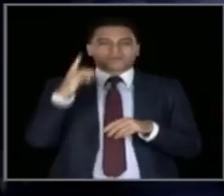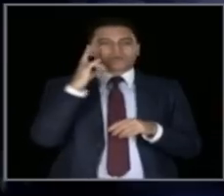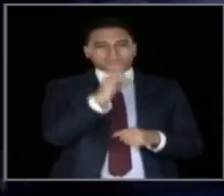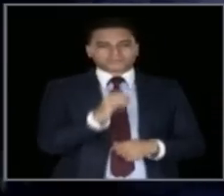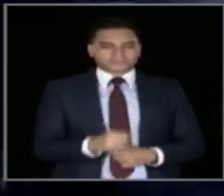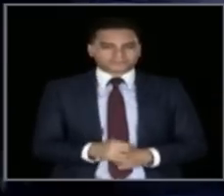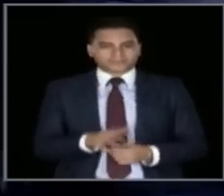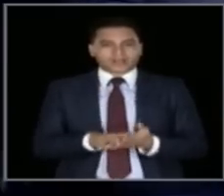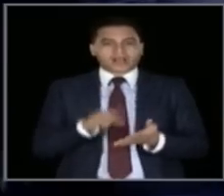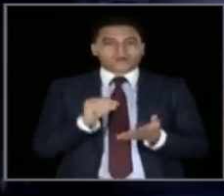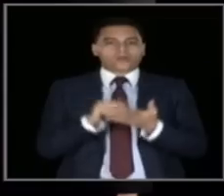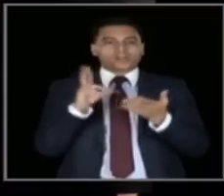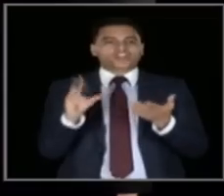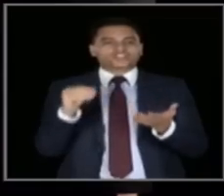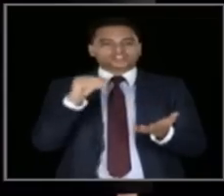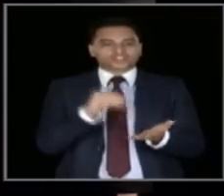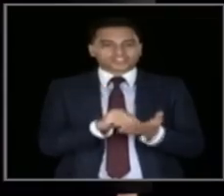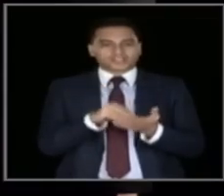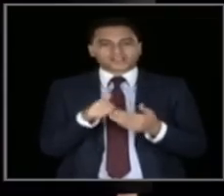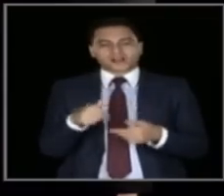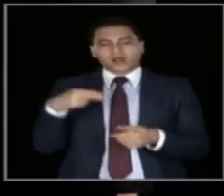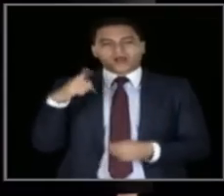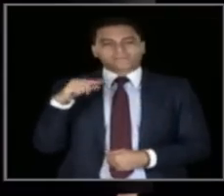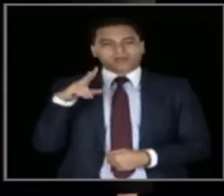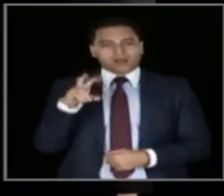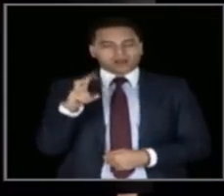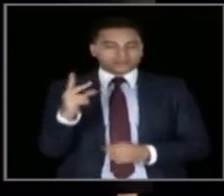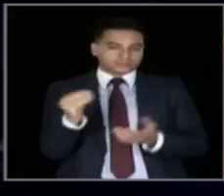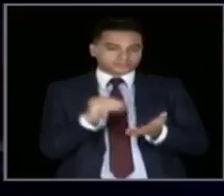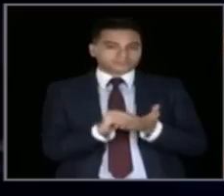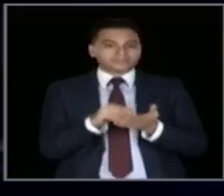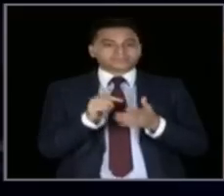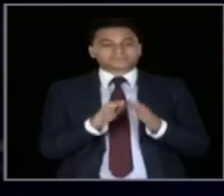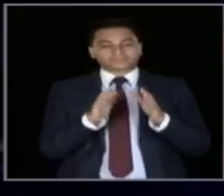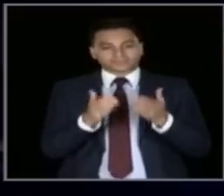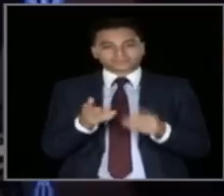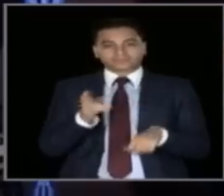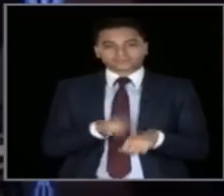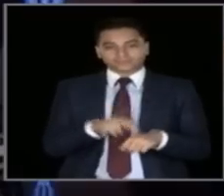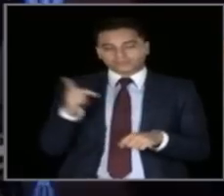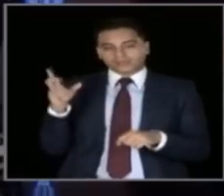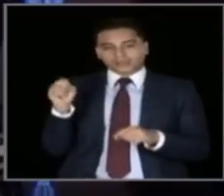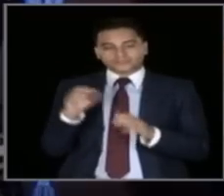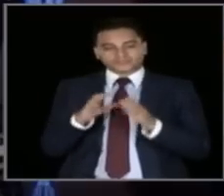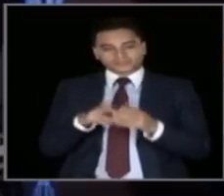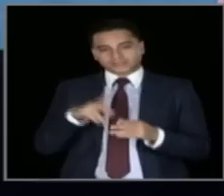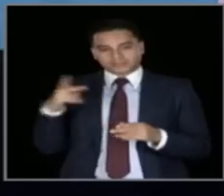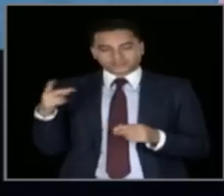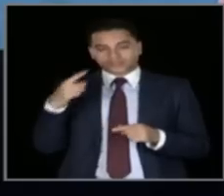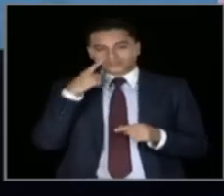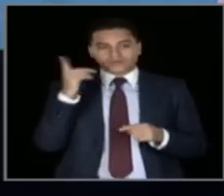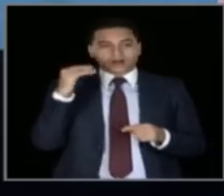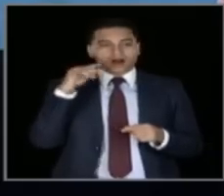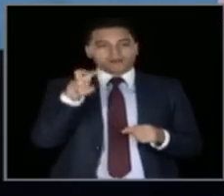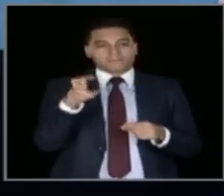1857. أول 20 نقطة من عبد الله. الإكسوس 20، العراب 25، رحمة